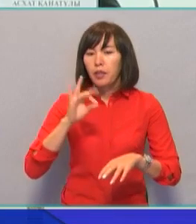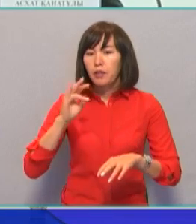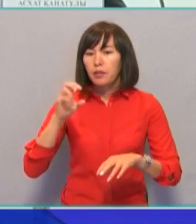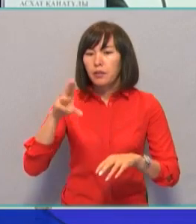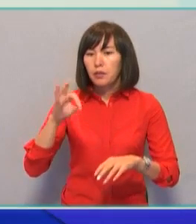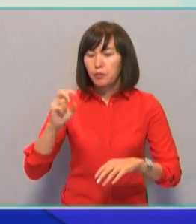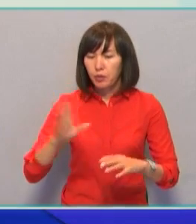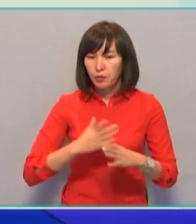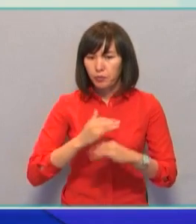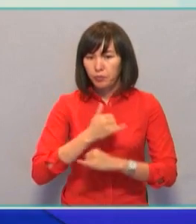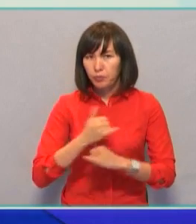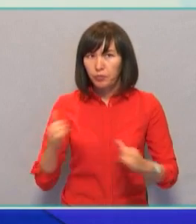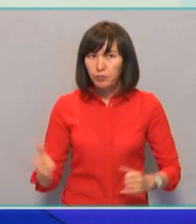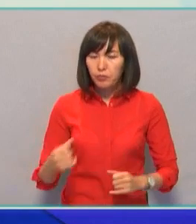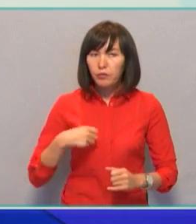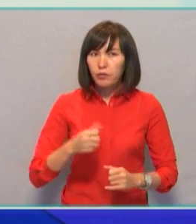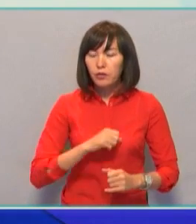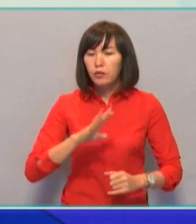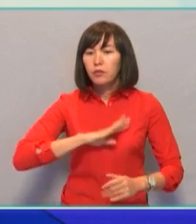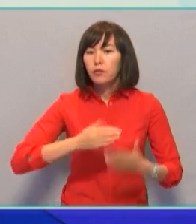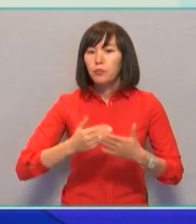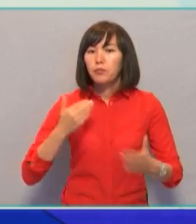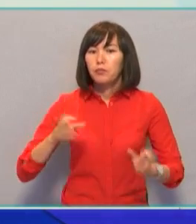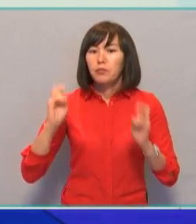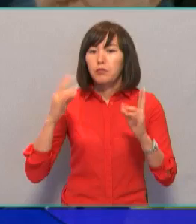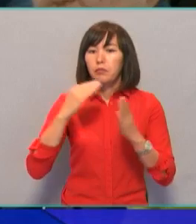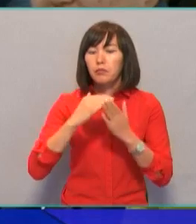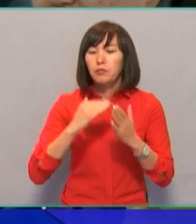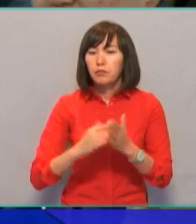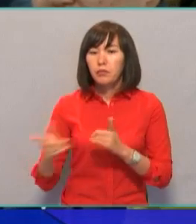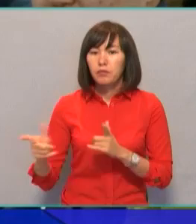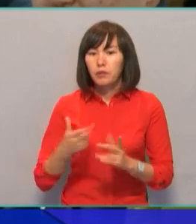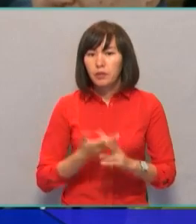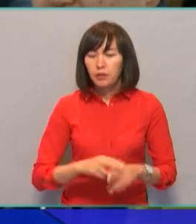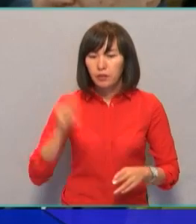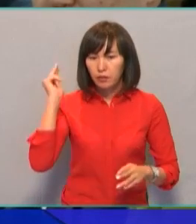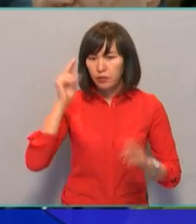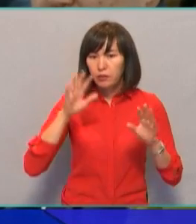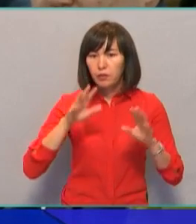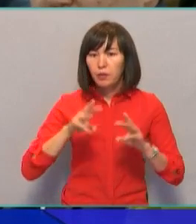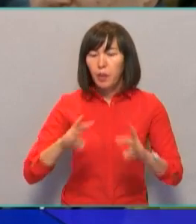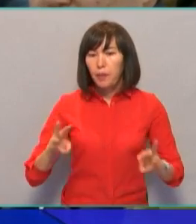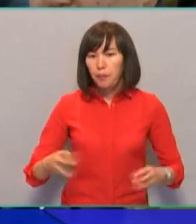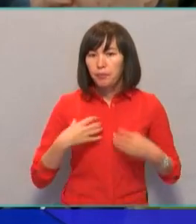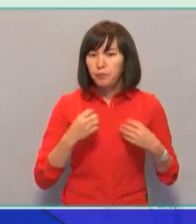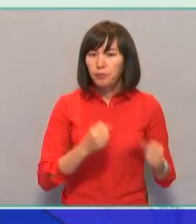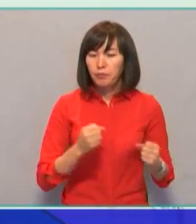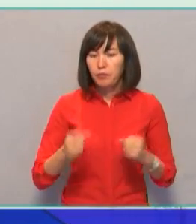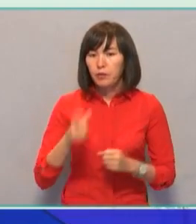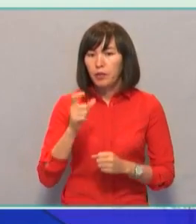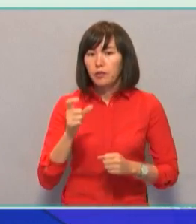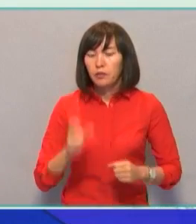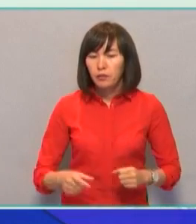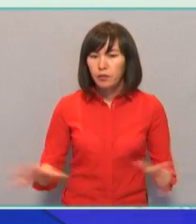ерекше екпін бермек. Суицидтің алдын алу бойынша арнайы бағдарлама әзірленеді. Оған білім беру мен денсаулық сақтау саласының